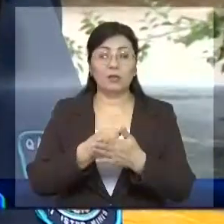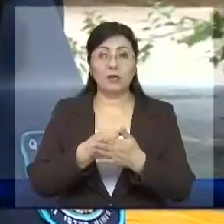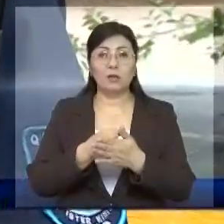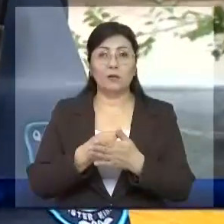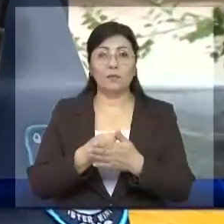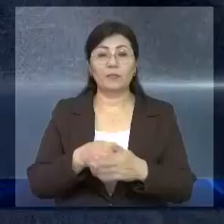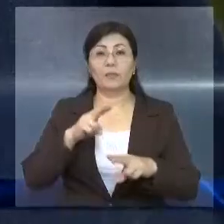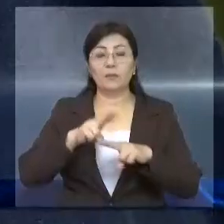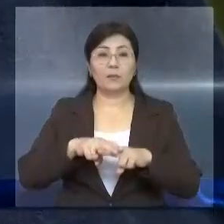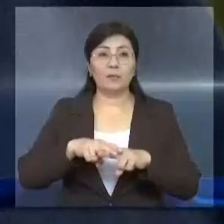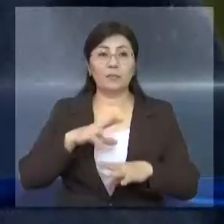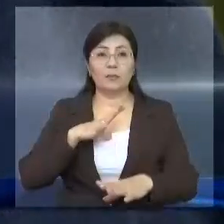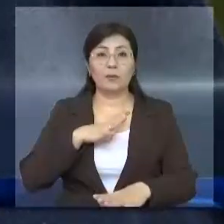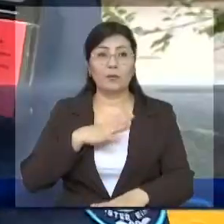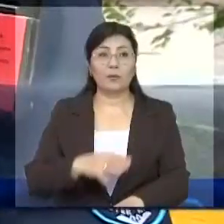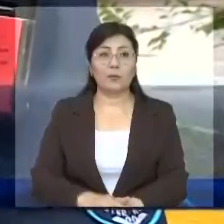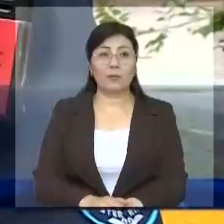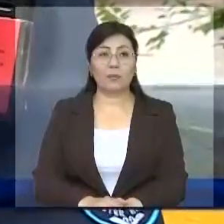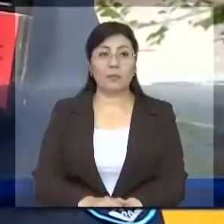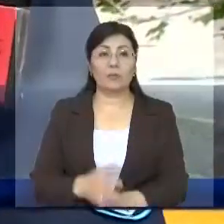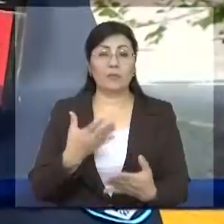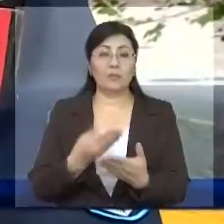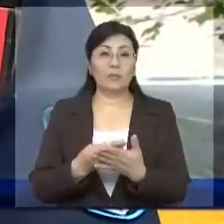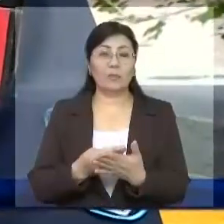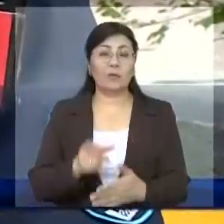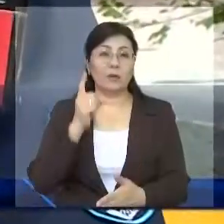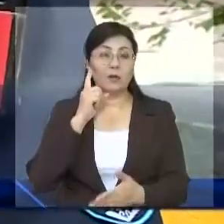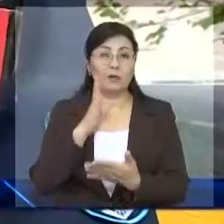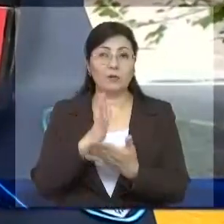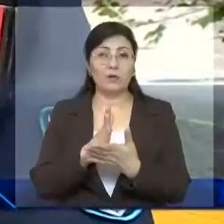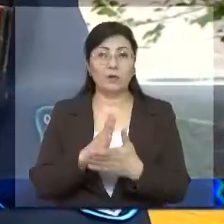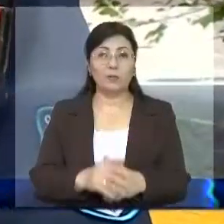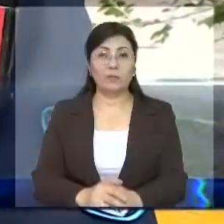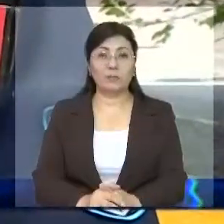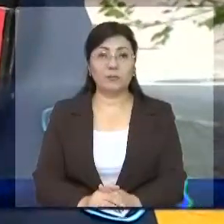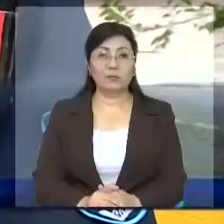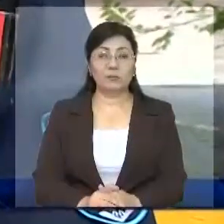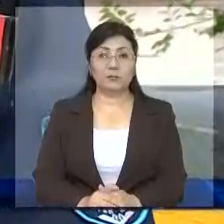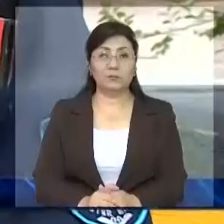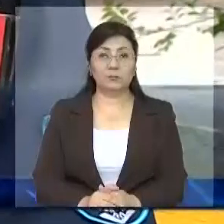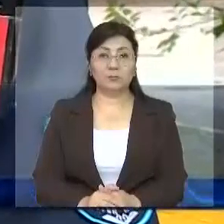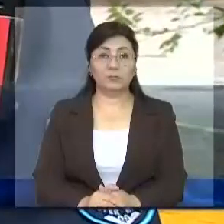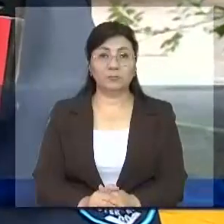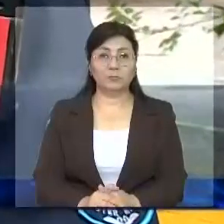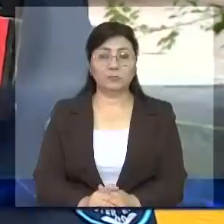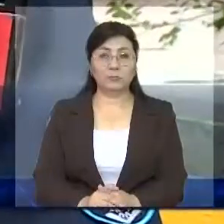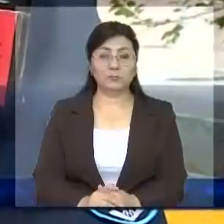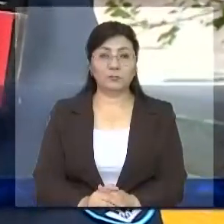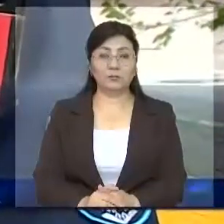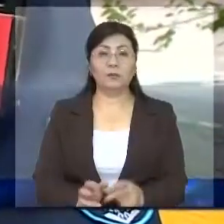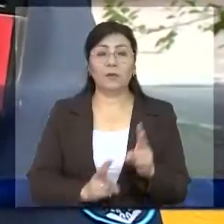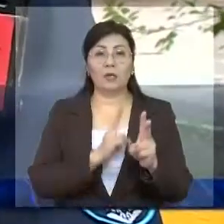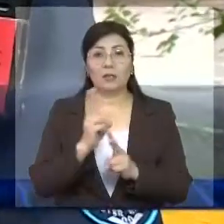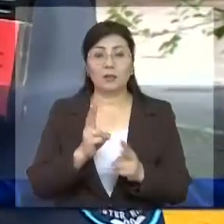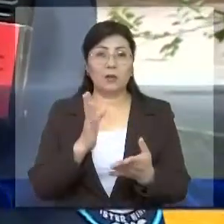әкімшілік қамаққа жабады олар. Өзіміз ондайды, өзім ұялы телефоным бар ол тұрғындарда. Сол жағы не жалы болған уақытта